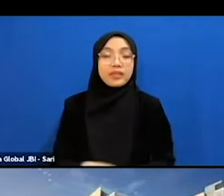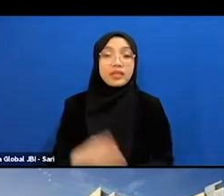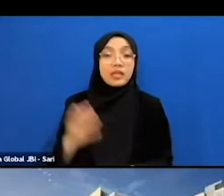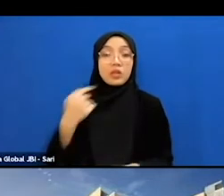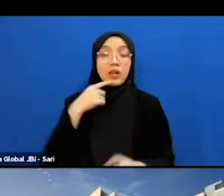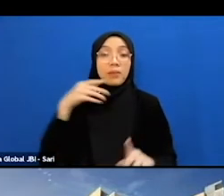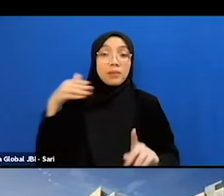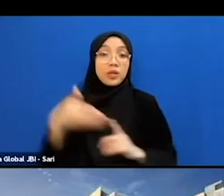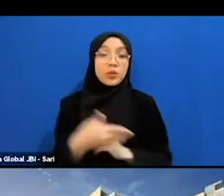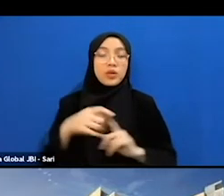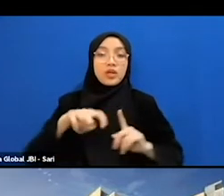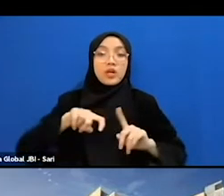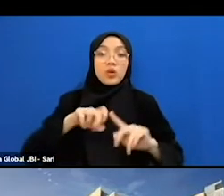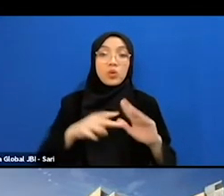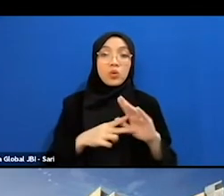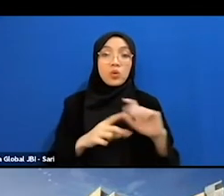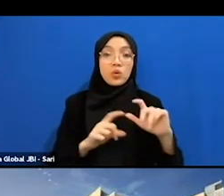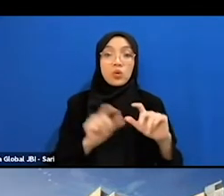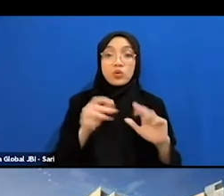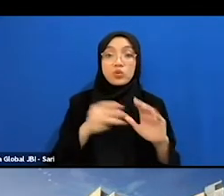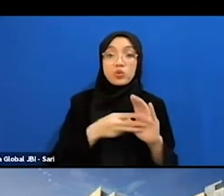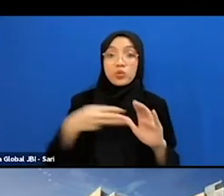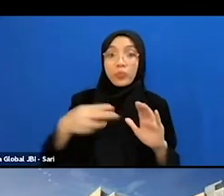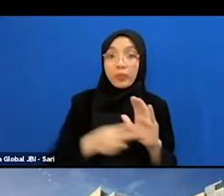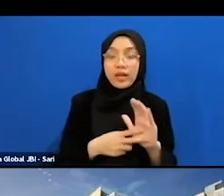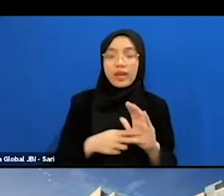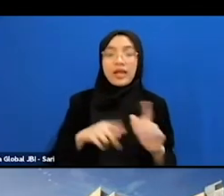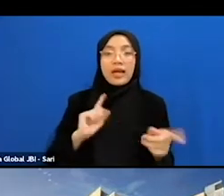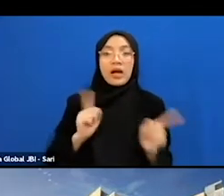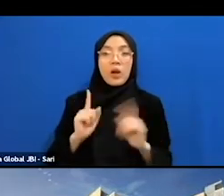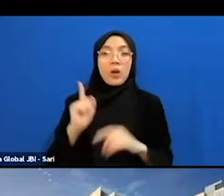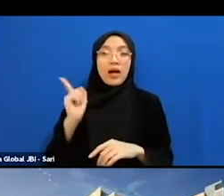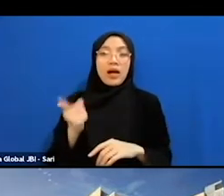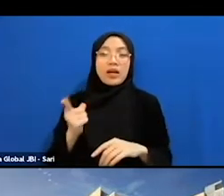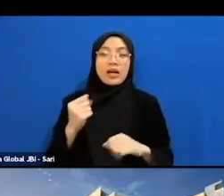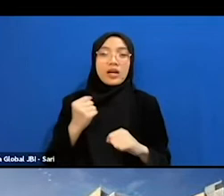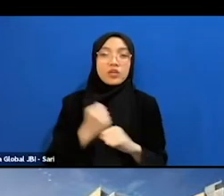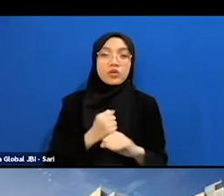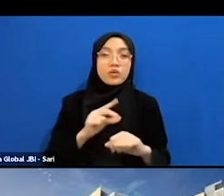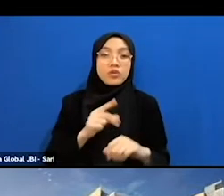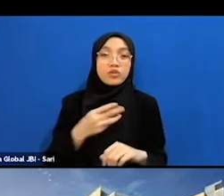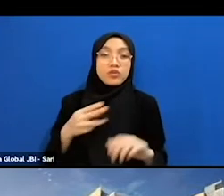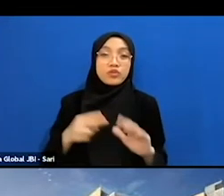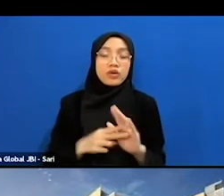Perlindungan Konsumen nya ketika ada Green forshing